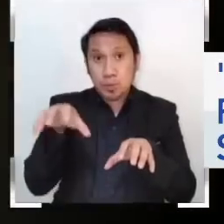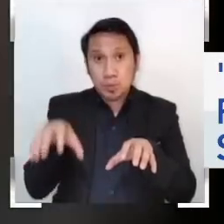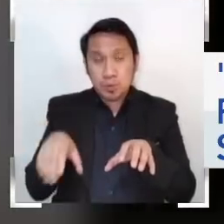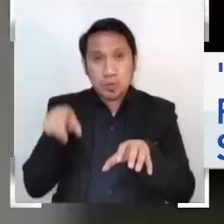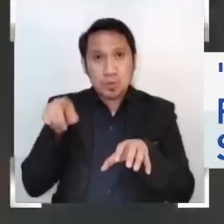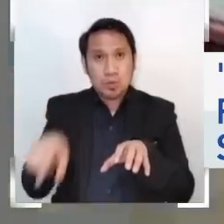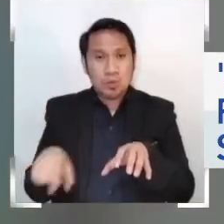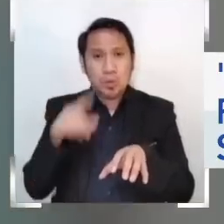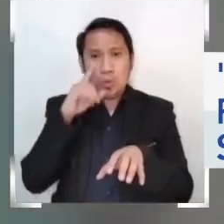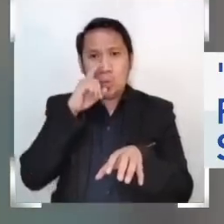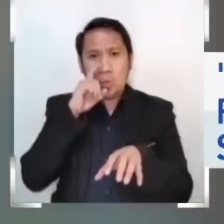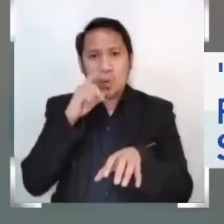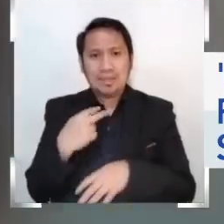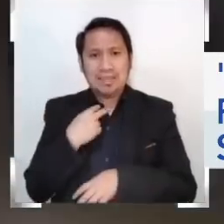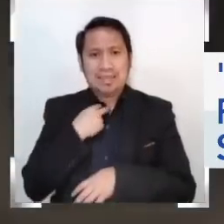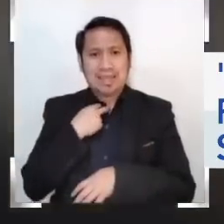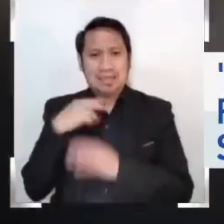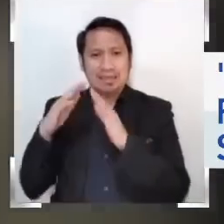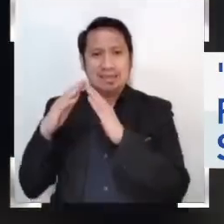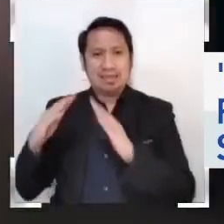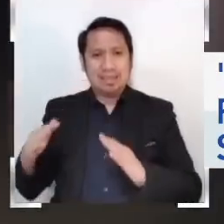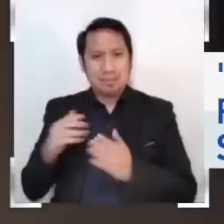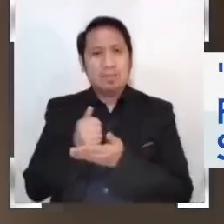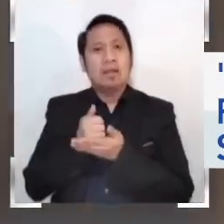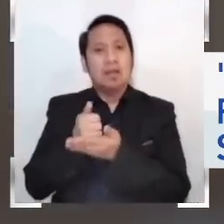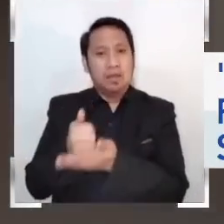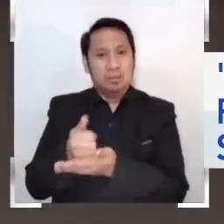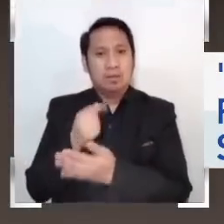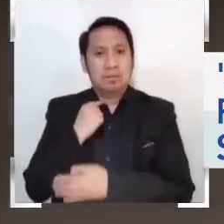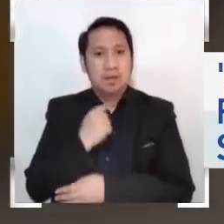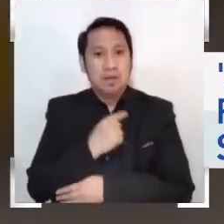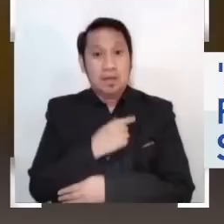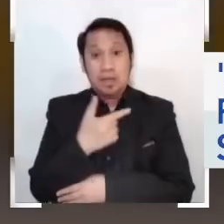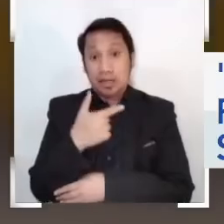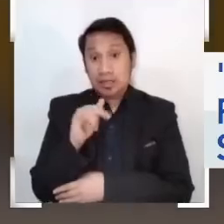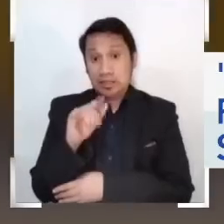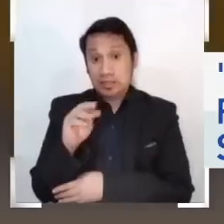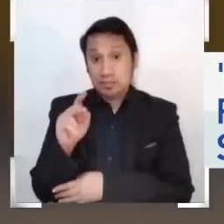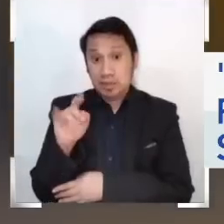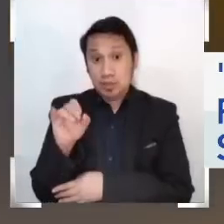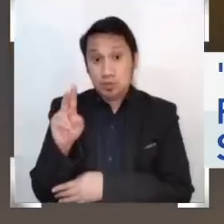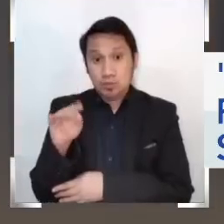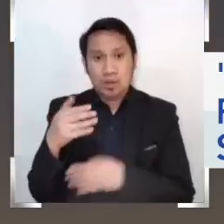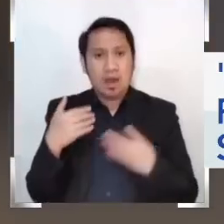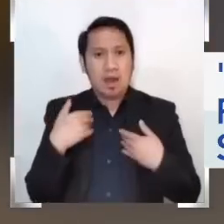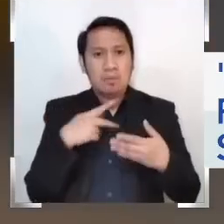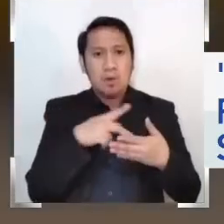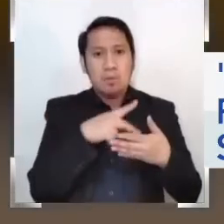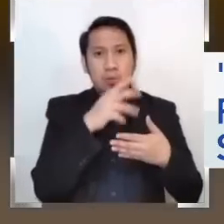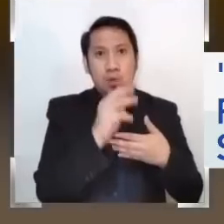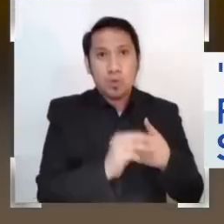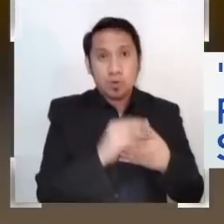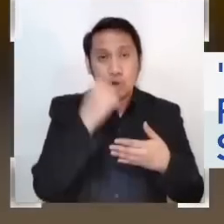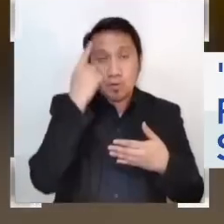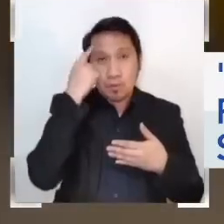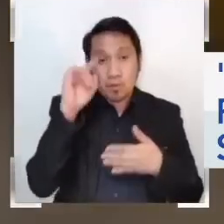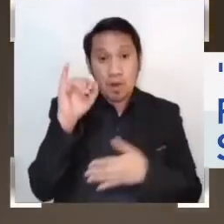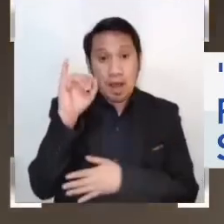bahay. Binahari ng isang gymnasium. May programa pa naman doon para sa pagdiriwang ng Indigenous People's